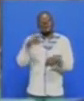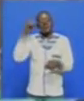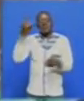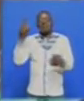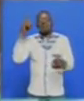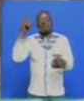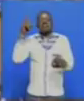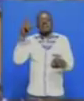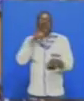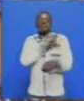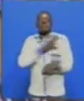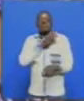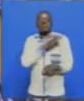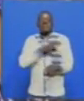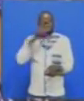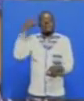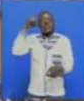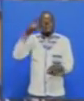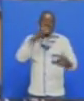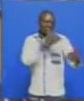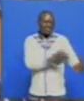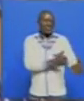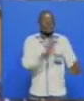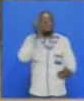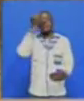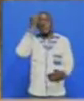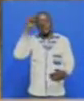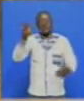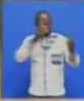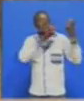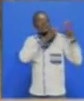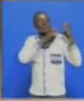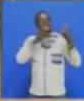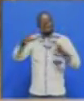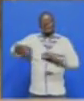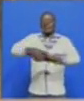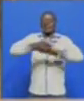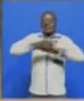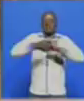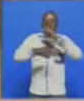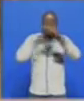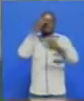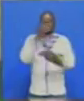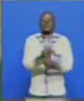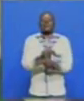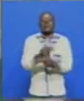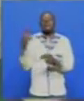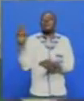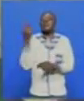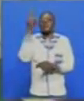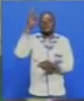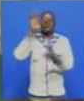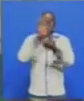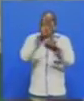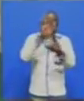comportement résilient. Aux côtés du ministère en charge de la solidarité nationale, le réseau de plaidoyer